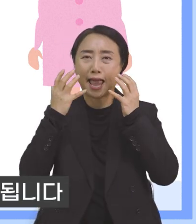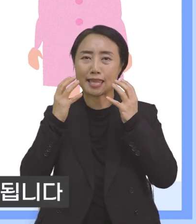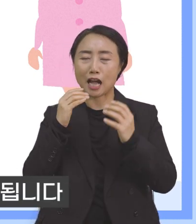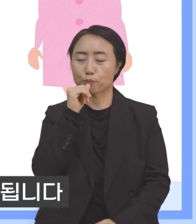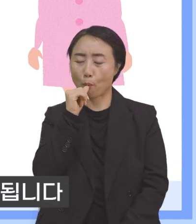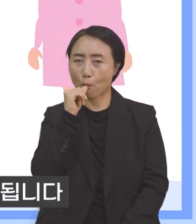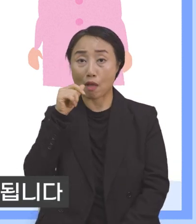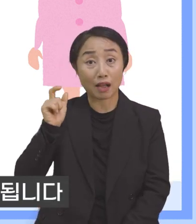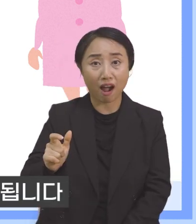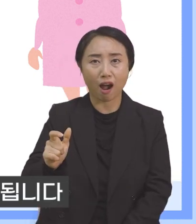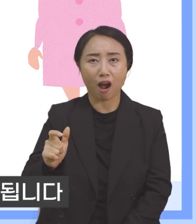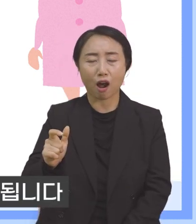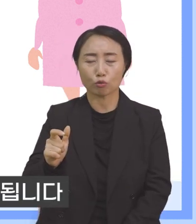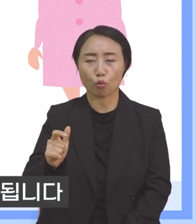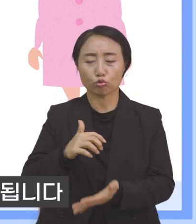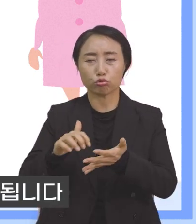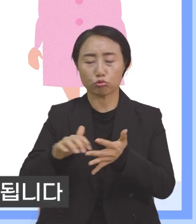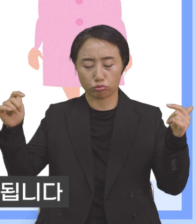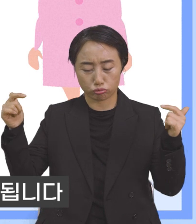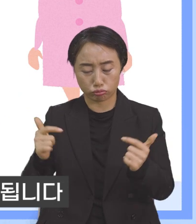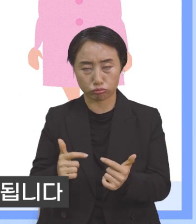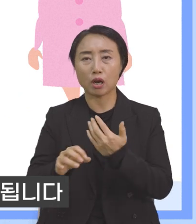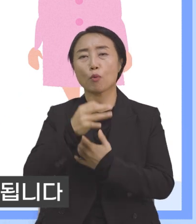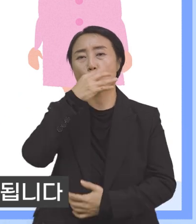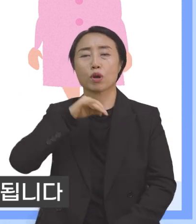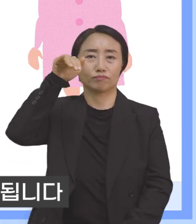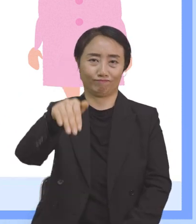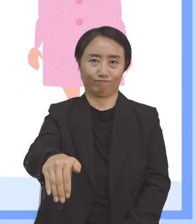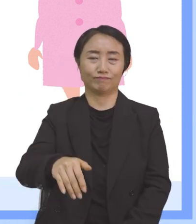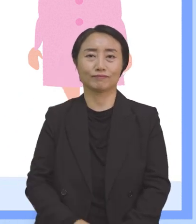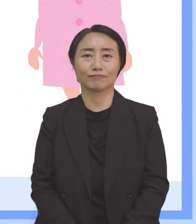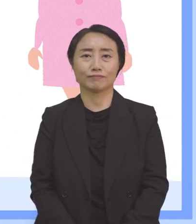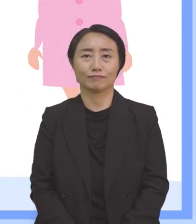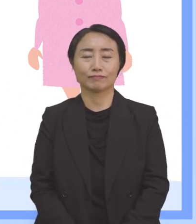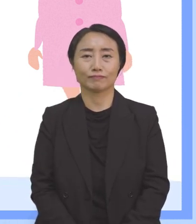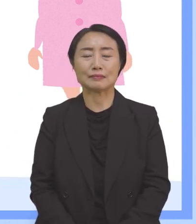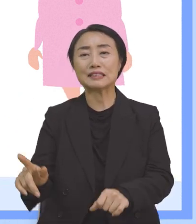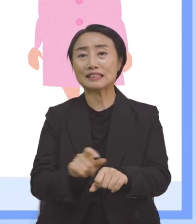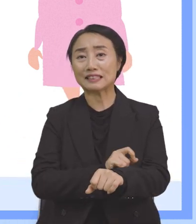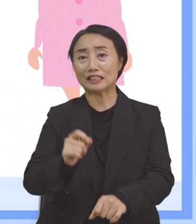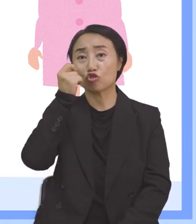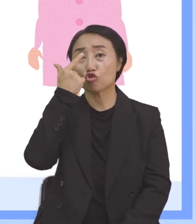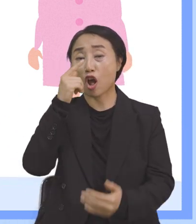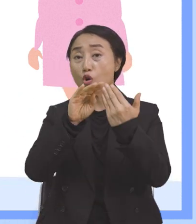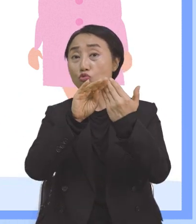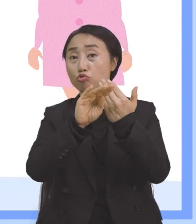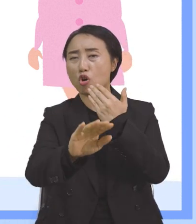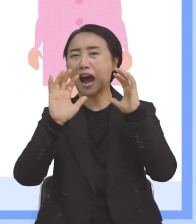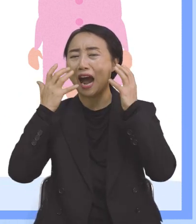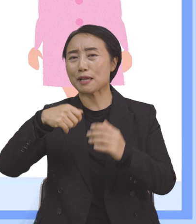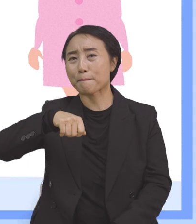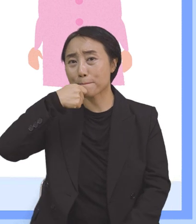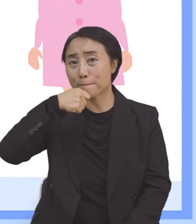신생아가 젖을 빠는 강도나 빈도가 감소할수록 효과가 떨어지게 됩니다. 특히 6개월이 지나서